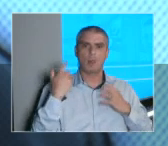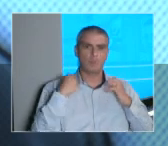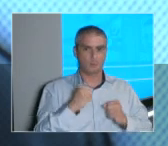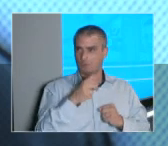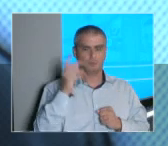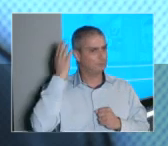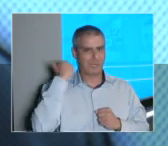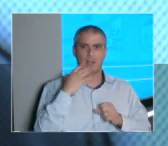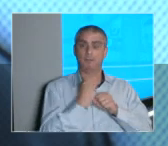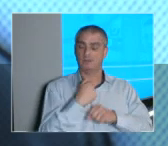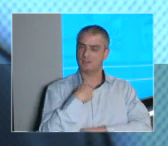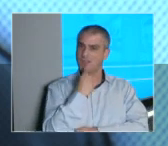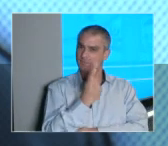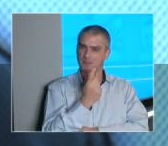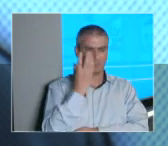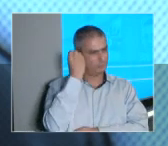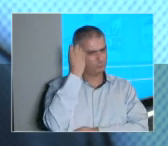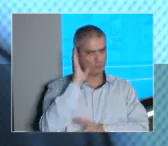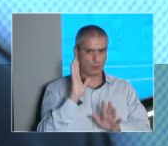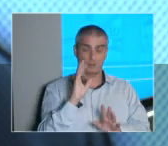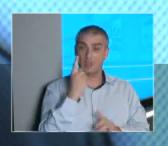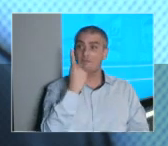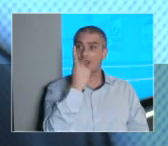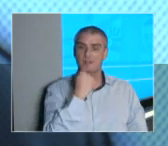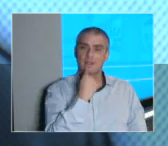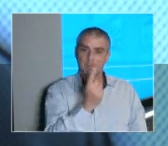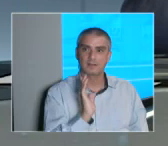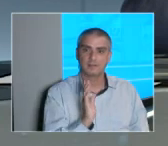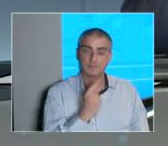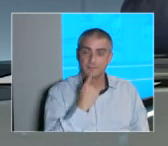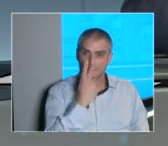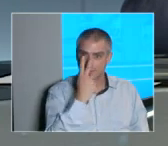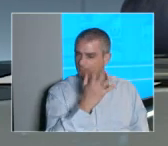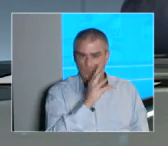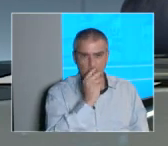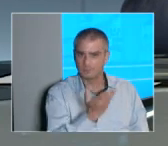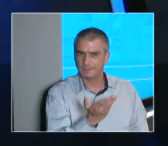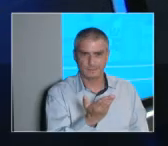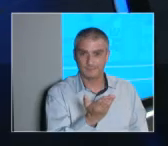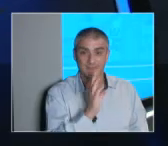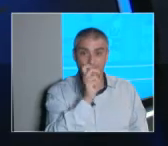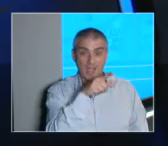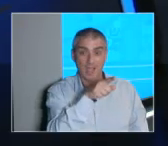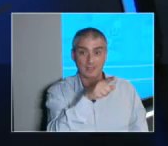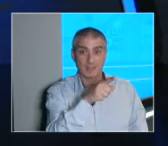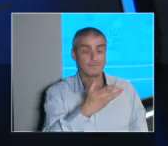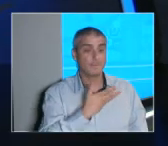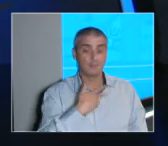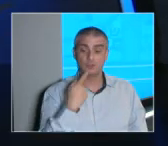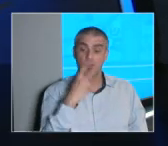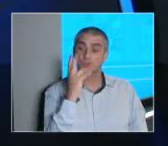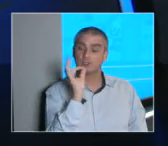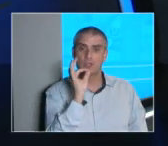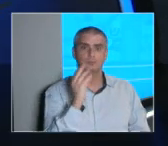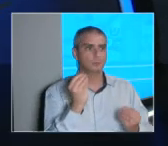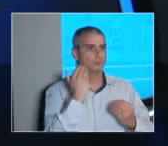בטוחים שהילרי תיבחר. אני אמרתי הרבה דברי שטות. דבר אחד חכם יצא מפי. אמרתי, תראו, מה אתם מדברים? אם אדם כזה מקבל יותר מ2%,